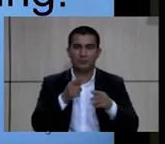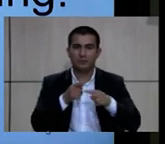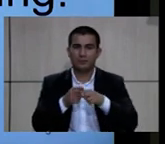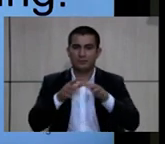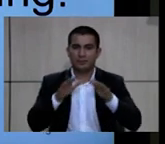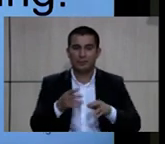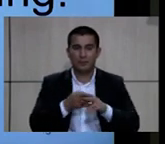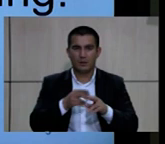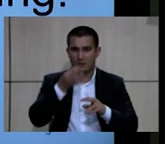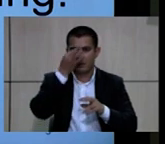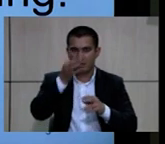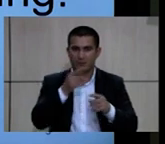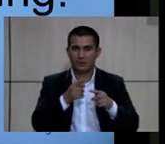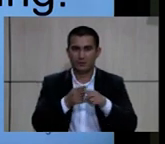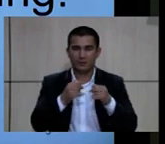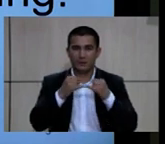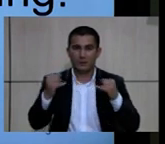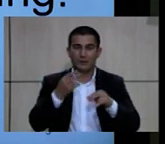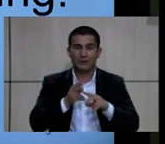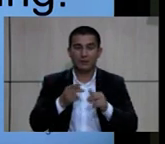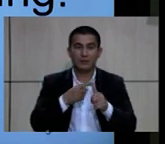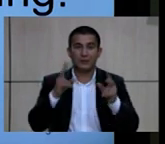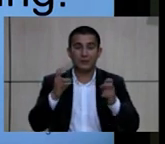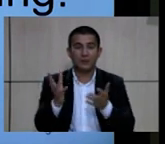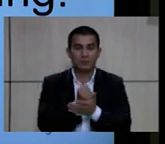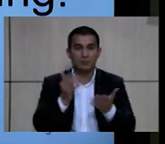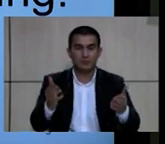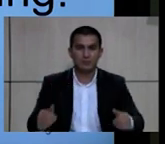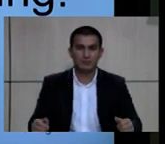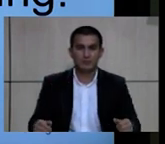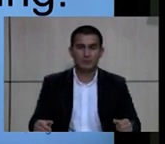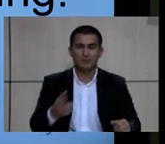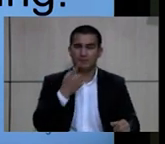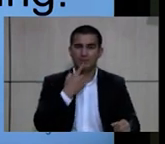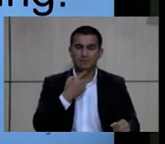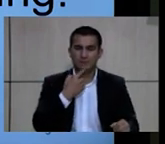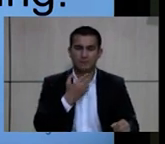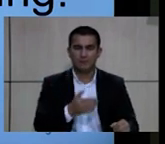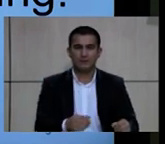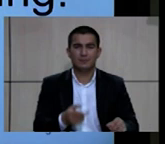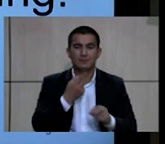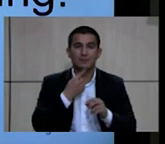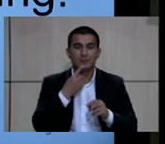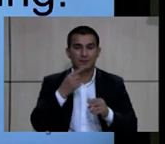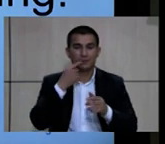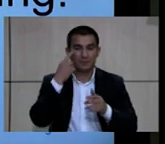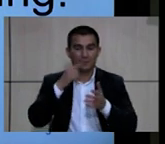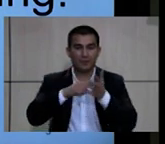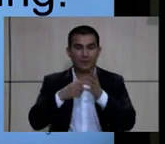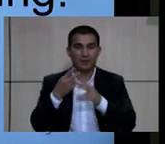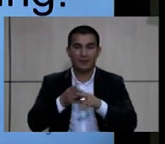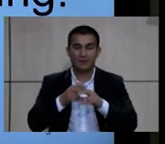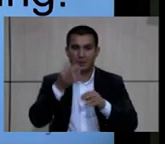kesishgan to'g'ri chiziqlar nomini toping. Ya'ni qizil bilan belgilangan to'g'ri